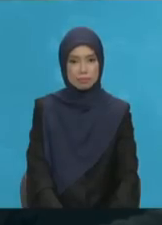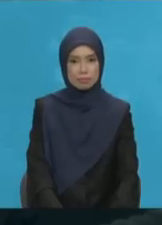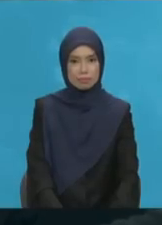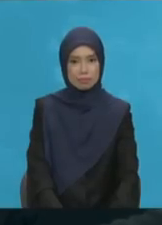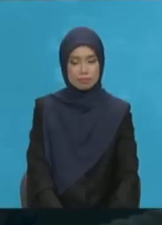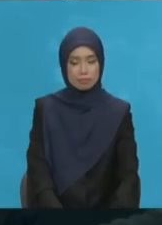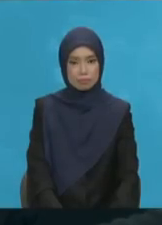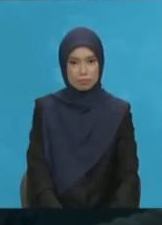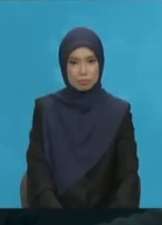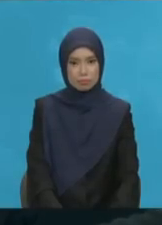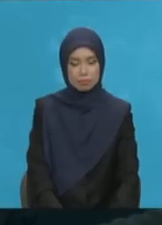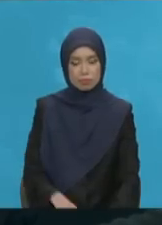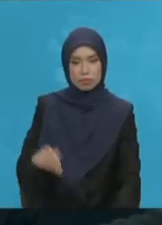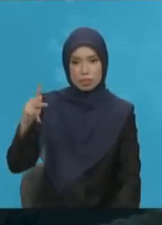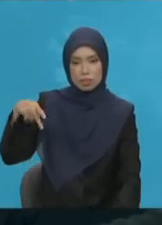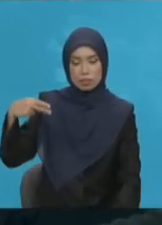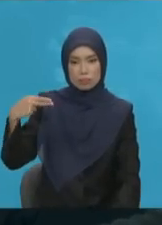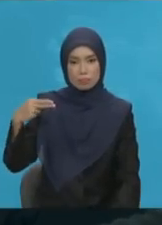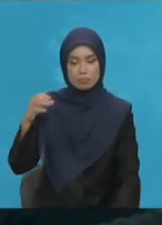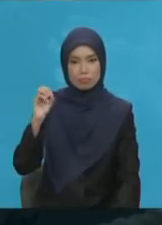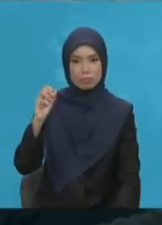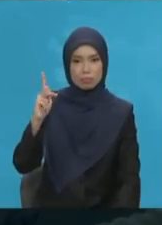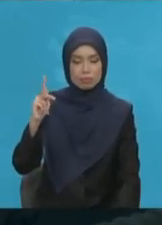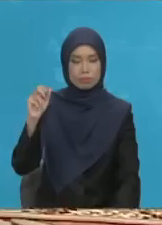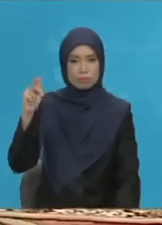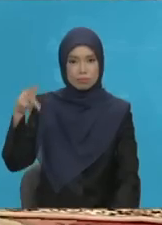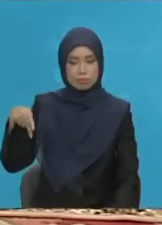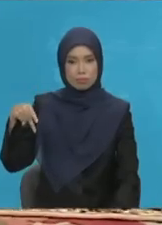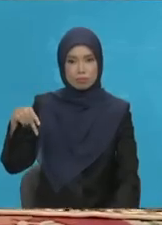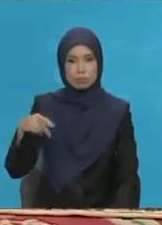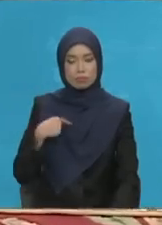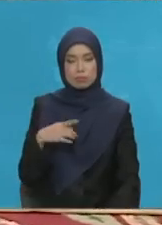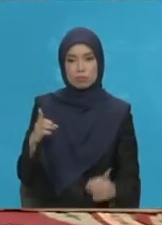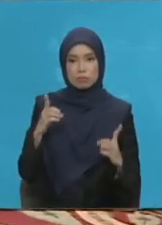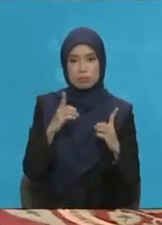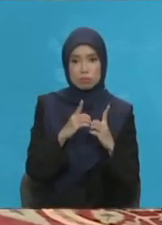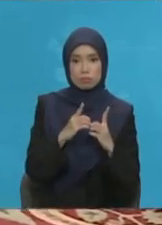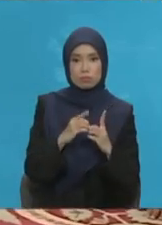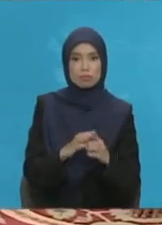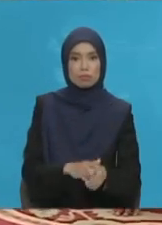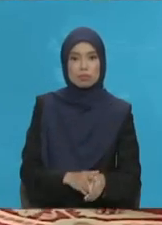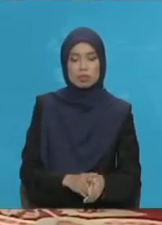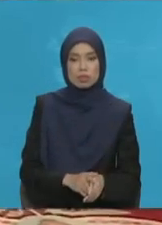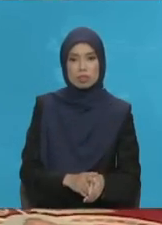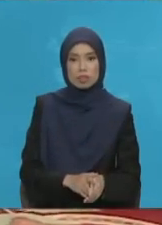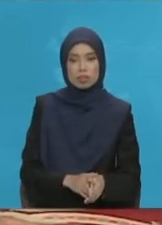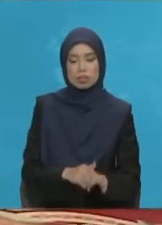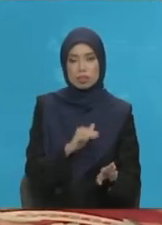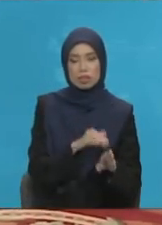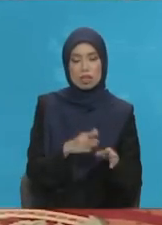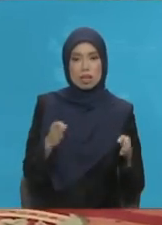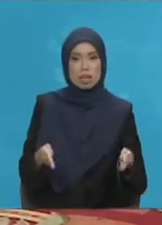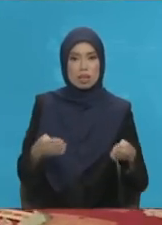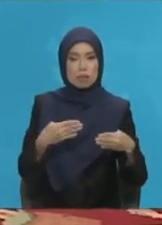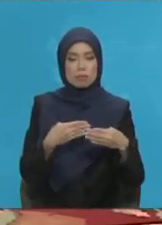yang dimuliakan pingin orang kaya lele pahlawan kemudian menghadap kehadapan majelis dulu yang keramat mulia di bilik khas